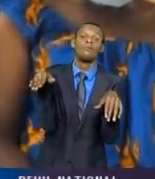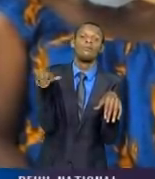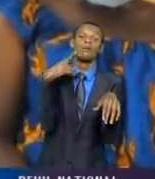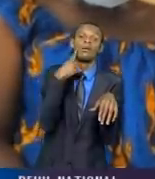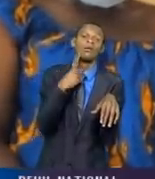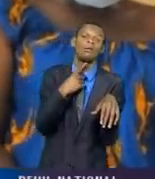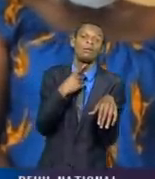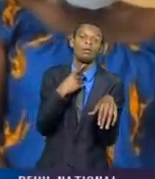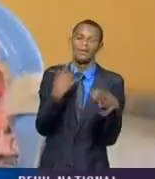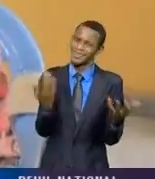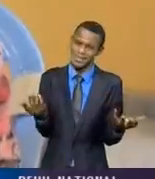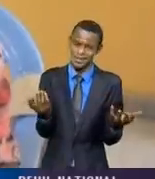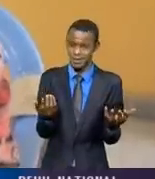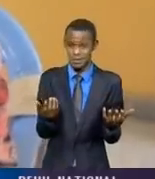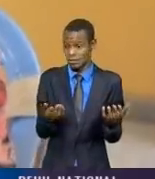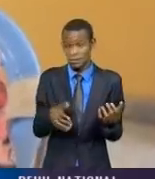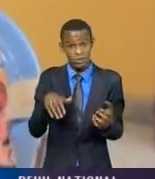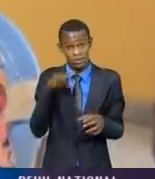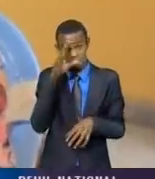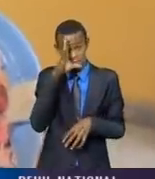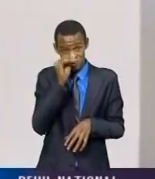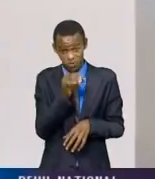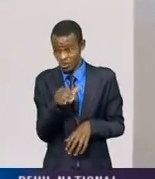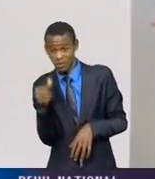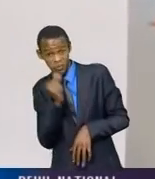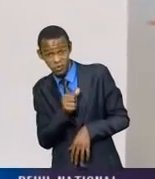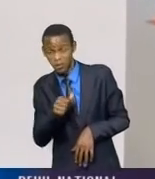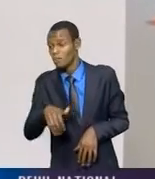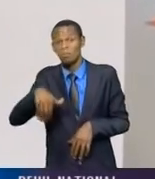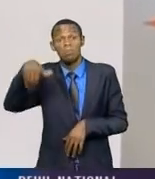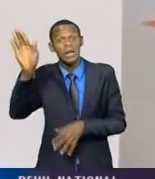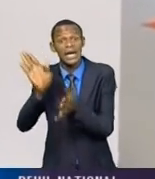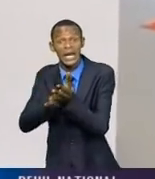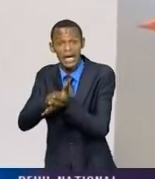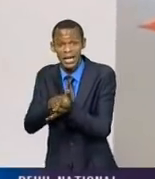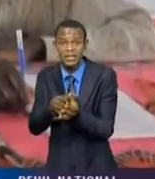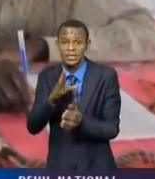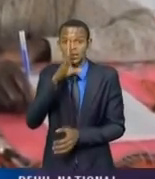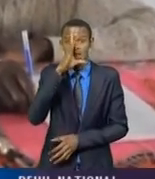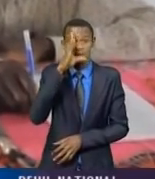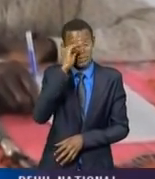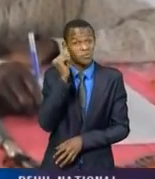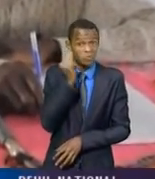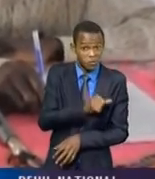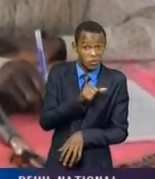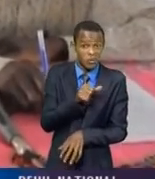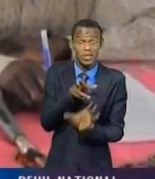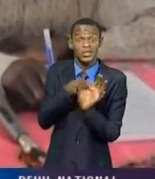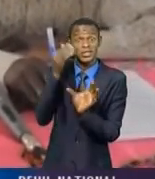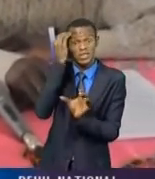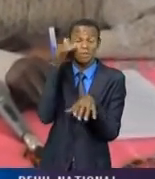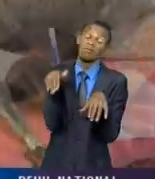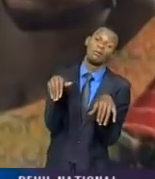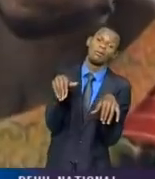frais partent à l'école s'est hâté les déformations ouvert à tout a été organisé dans le but d'aider les participantes à